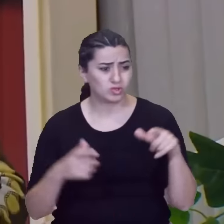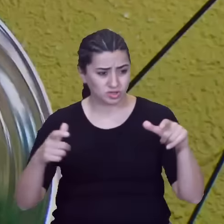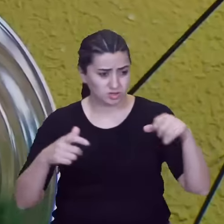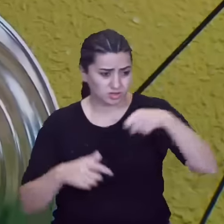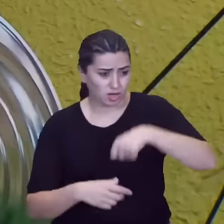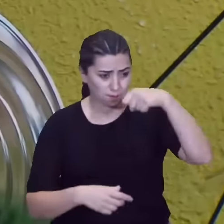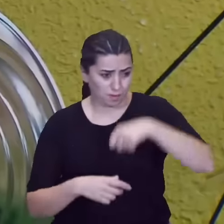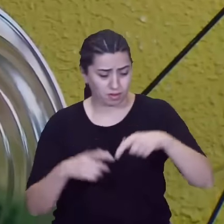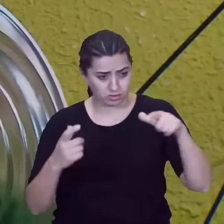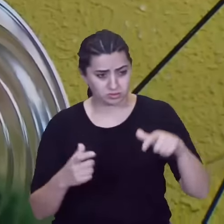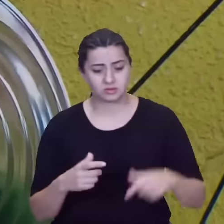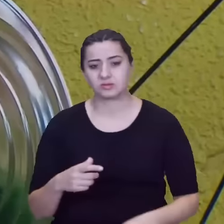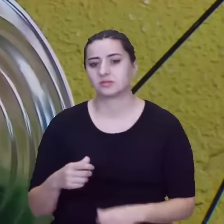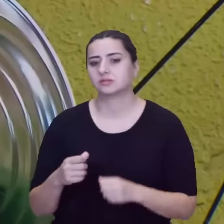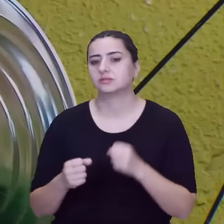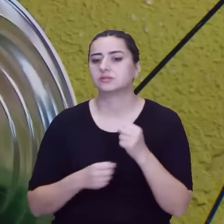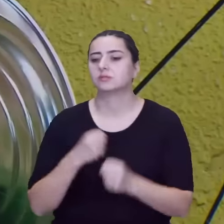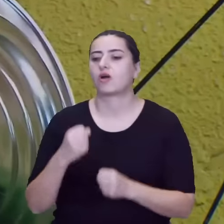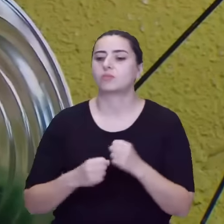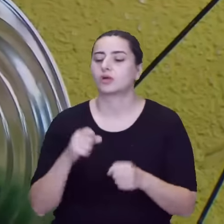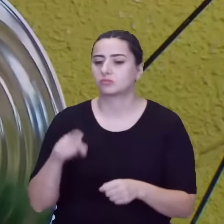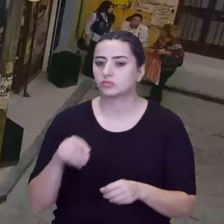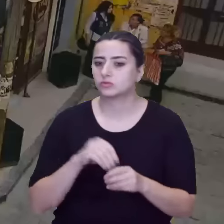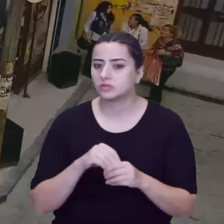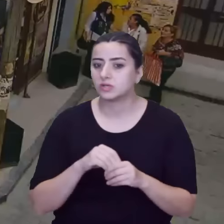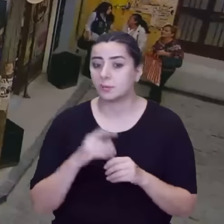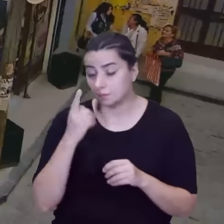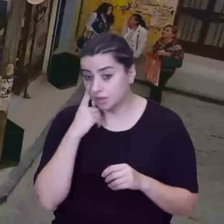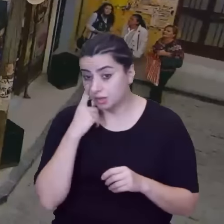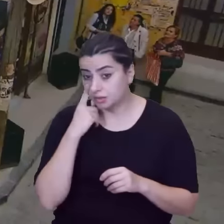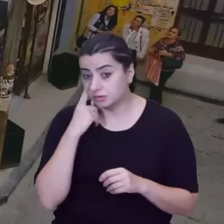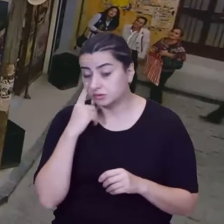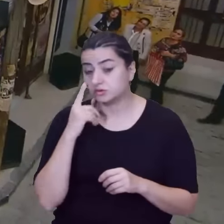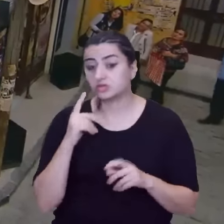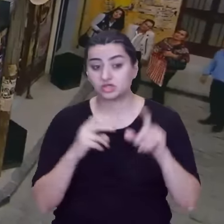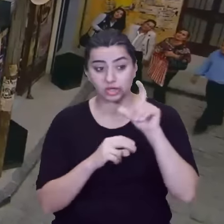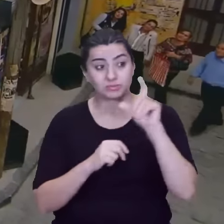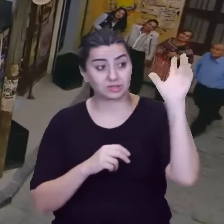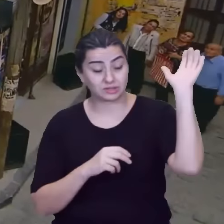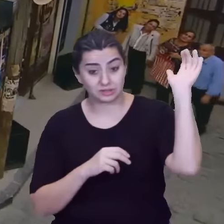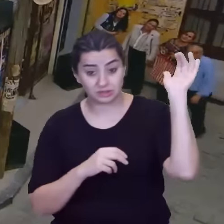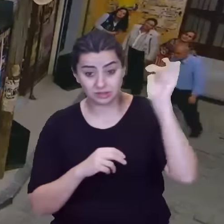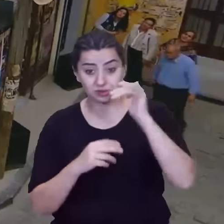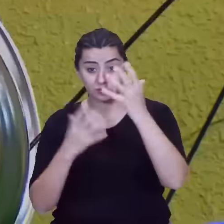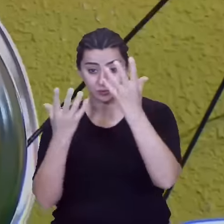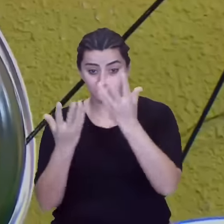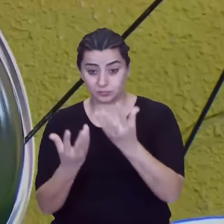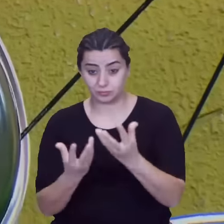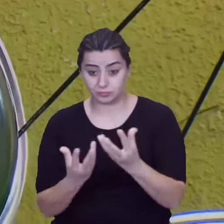kapağı mı? Sana ait bir hayatım. Şimdi şöyle olacak bak. Çamlıca'dan gelen